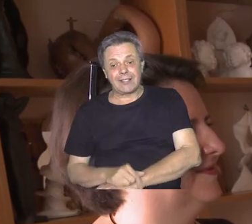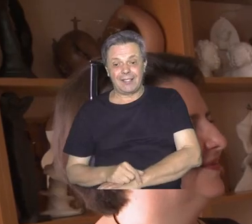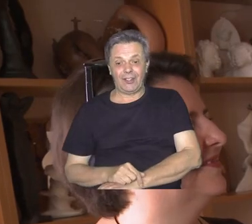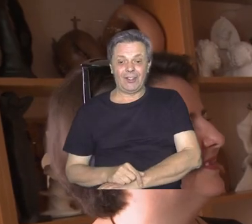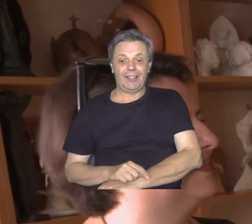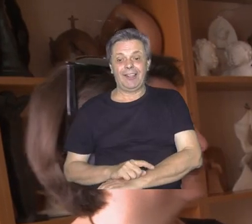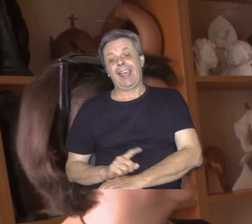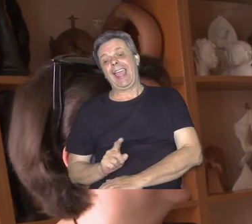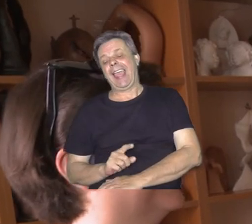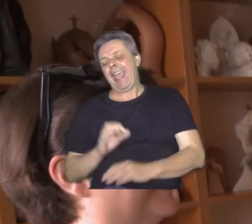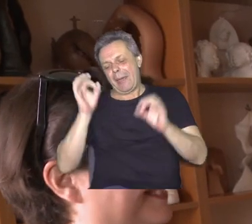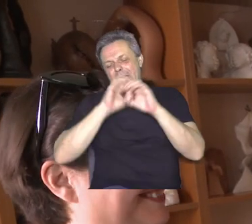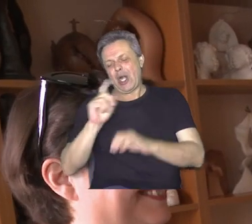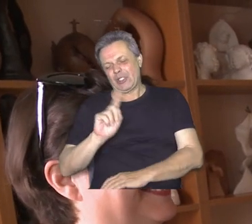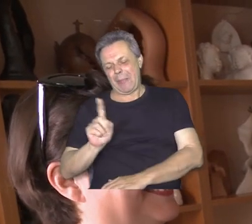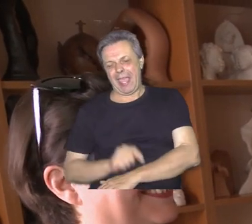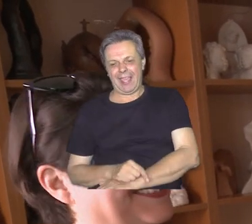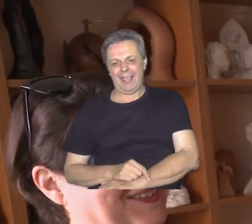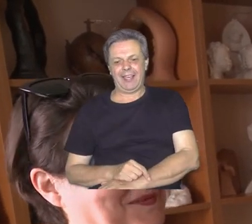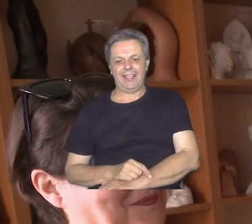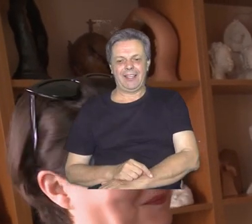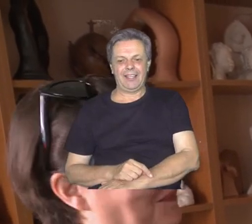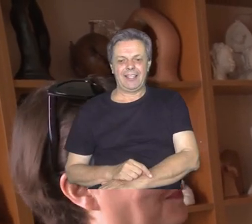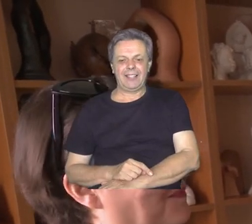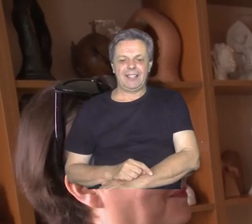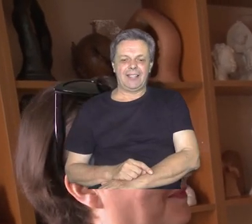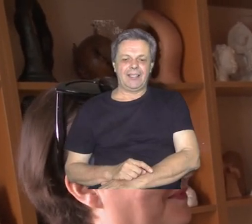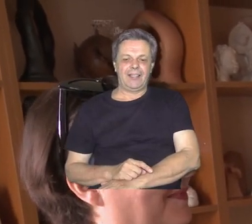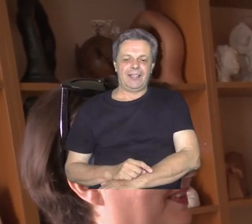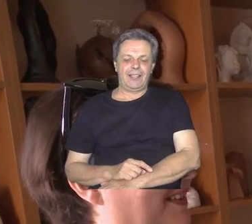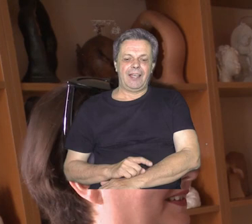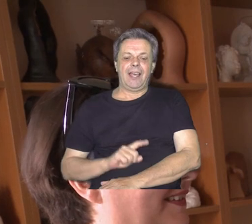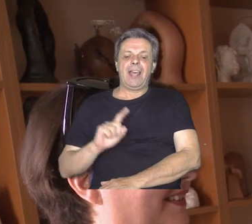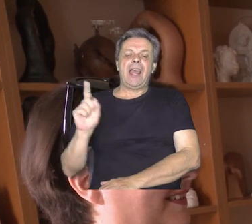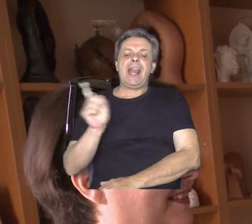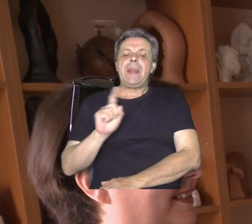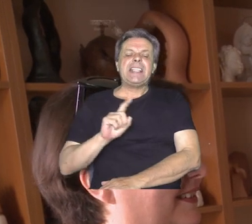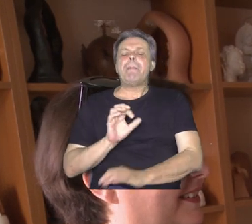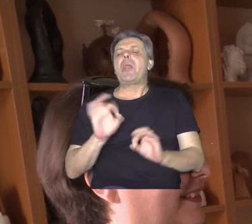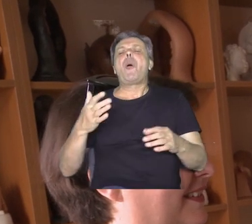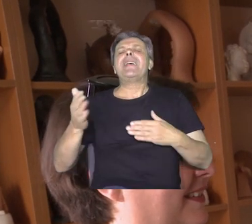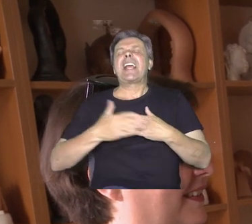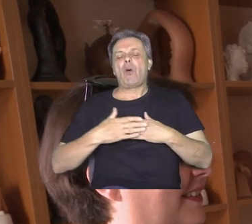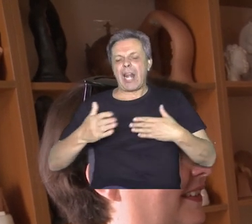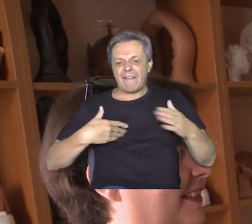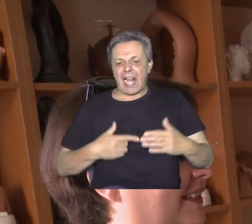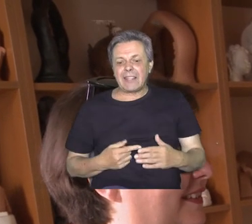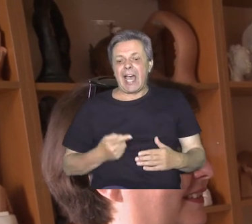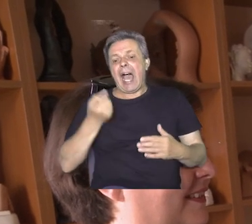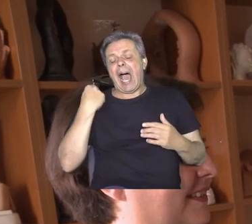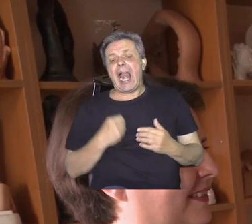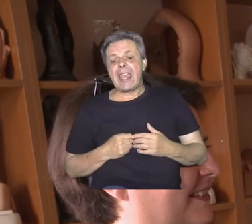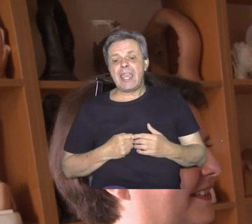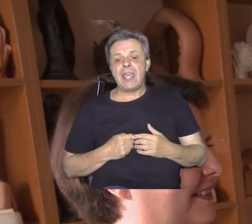životu? Nažalost, ne. Nije za to. Nisam zatvorila vrata.